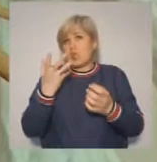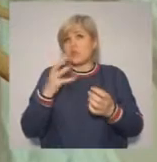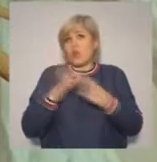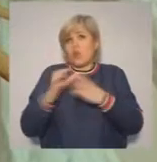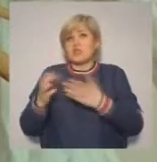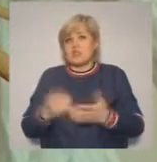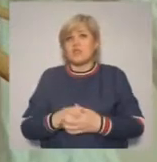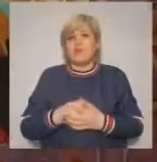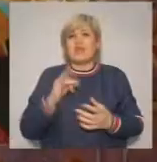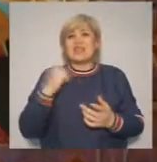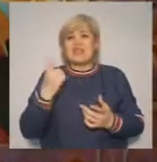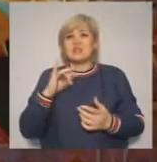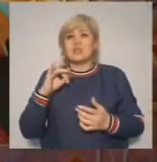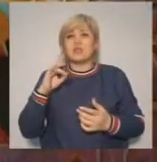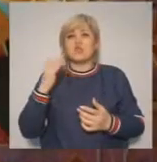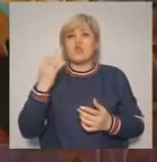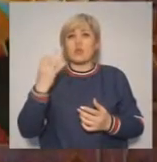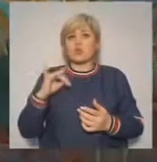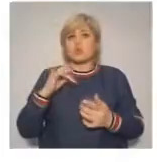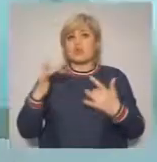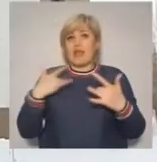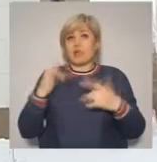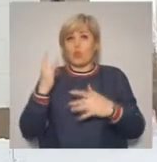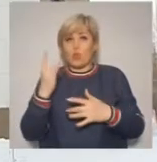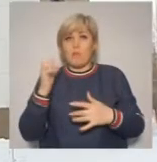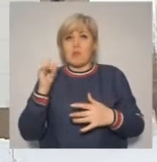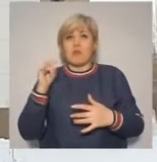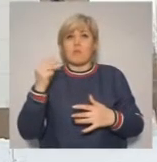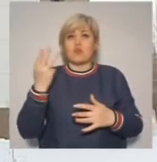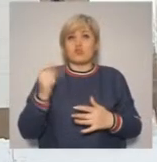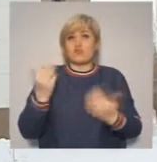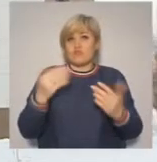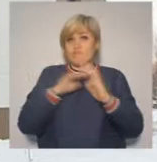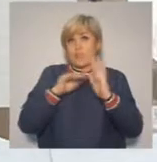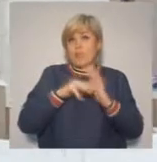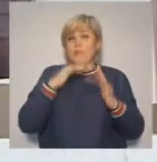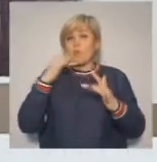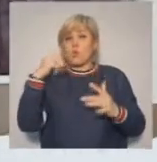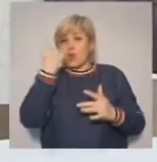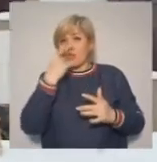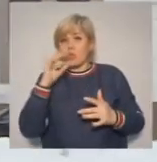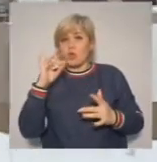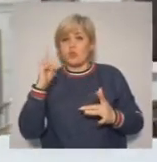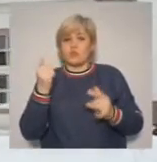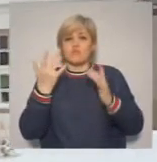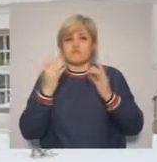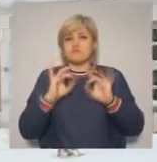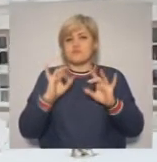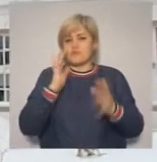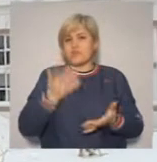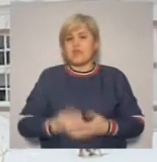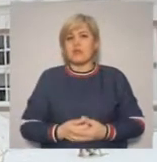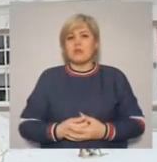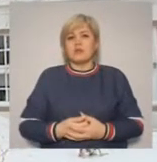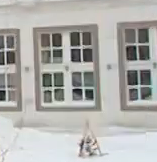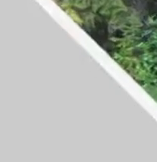сразу несколько коллективов. Один из них – Нижневартовский театр кукол «Барабашка». О нем прямо сейчас в программе